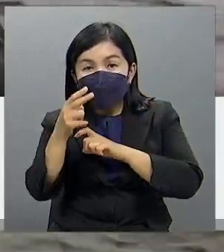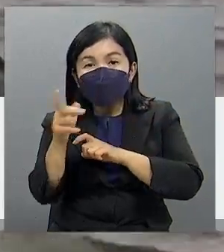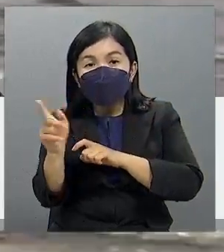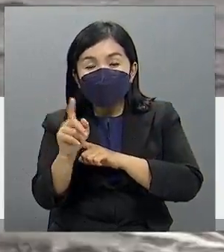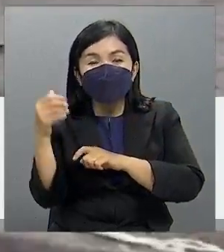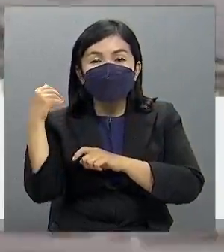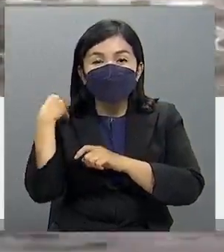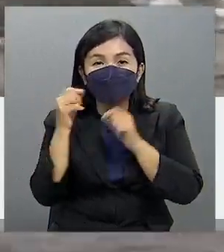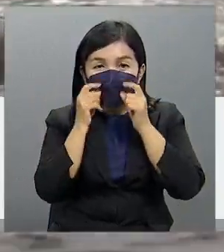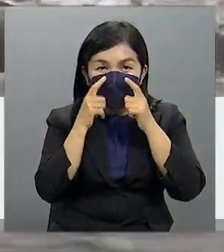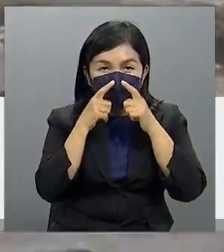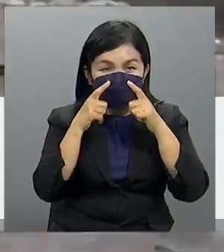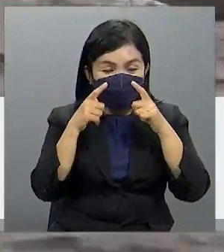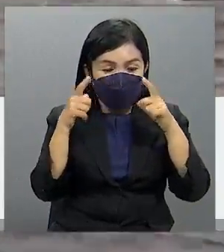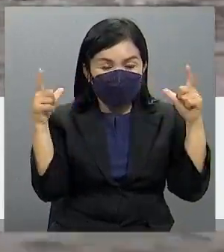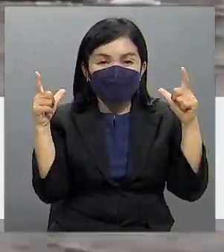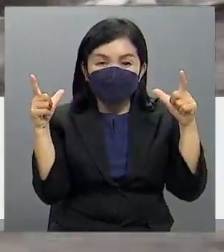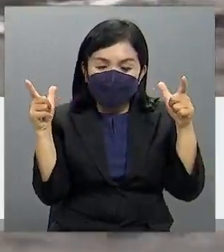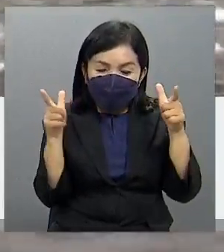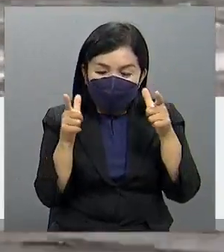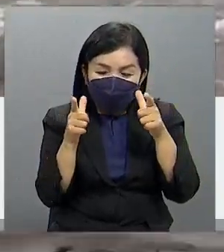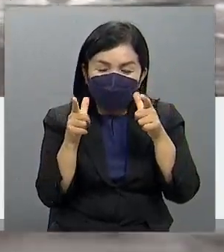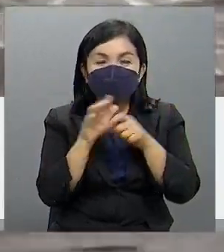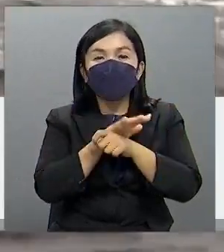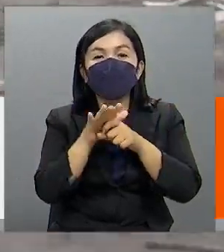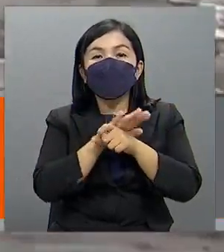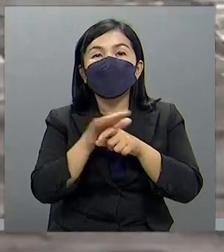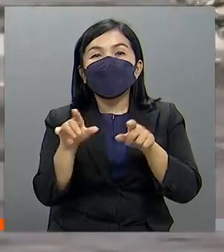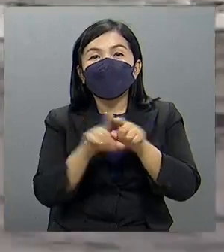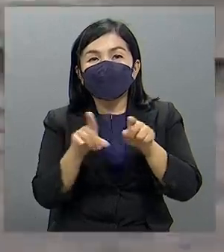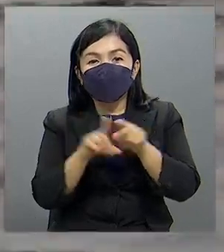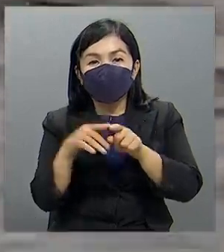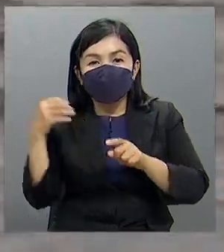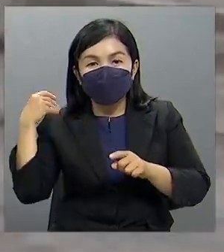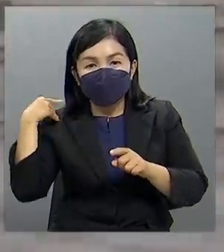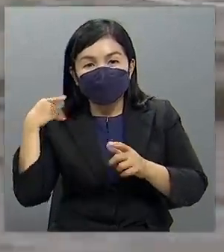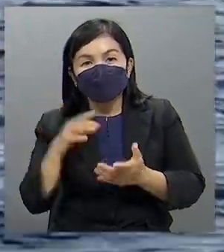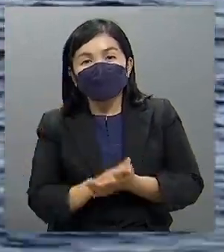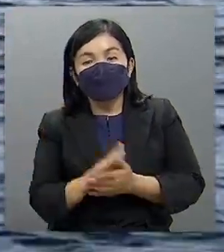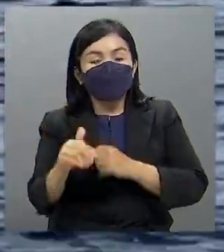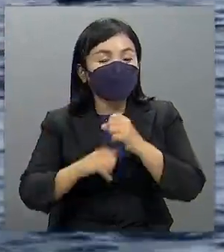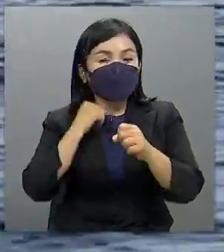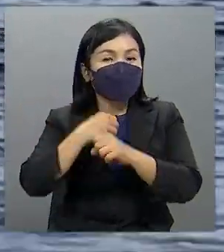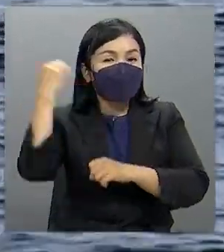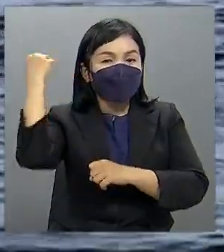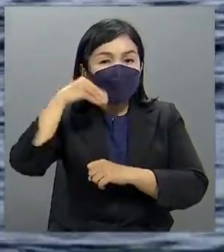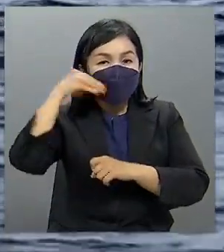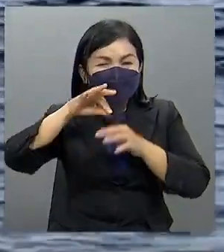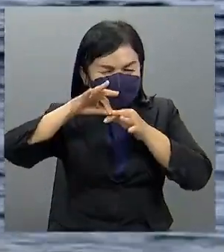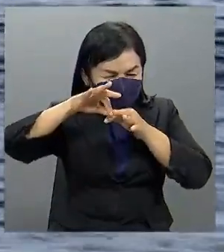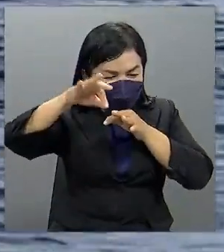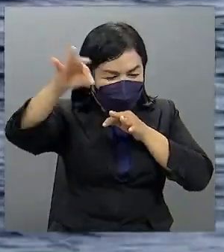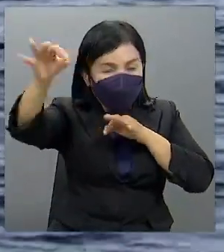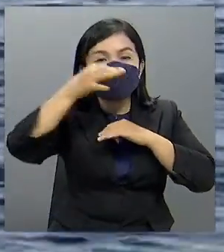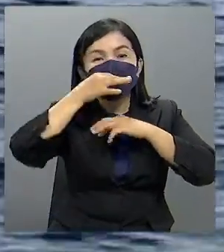ใหญ่ตัวขนาดกลางและขนาดเล็กนะคะซึ่งปกติทุกปีเนี่ยจะหากินเฉพาะในเขตทะเลของจังหวัดเพชรบุรีและส